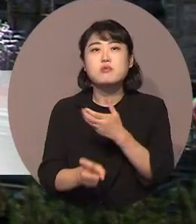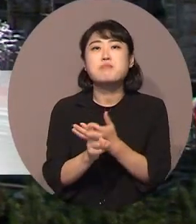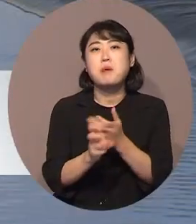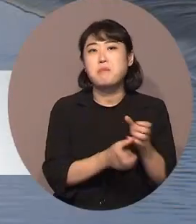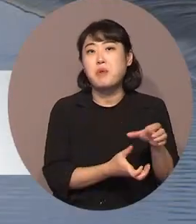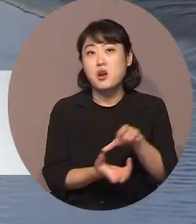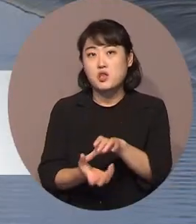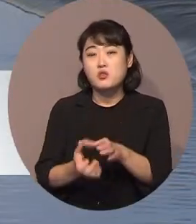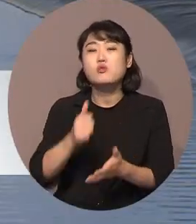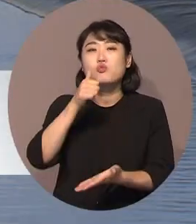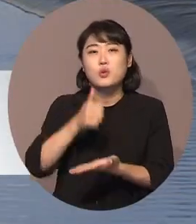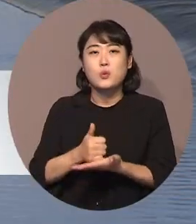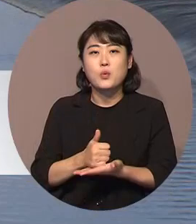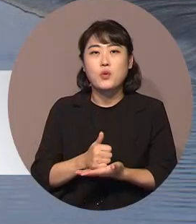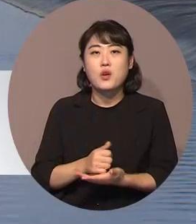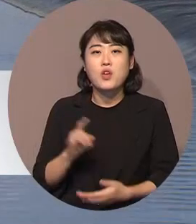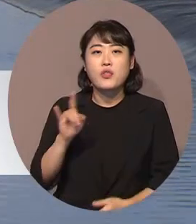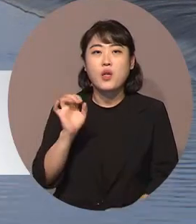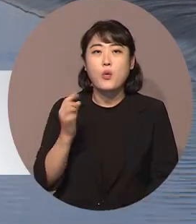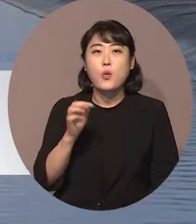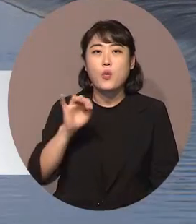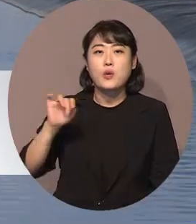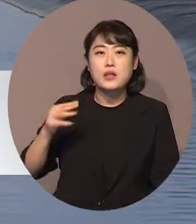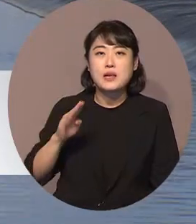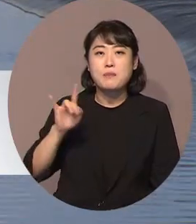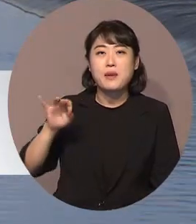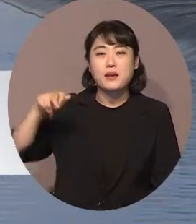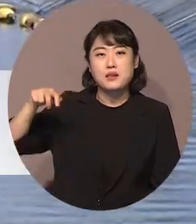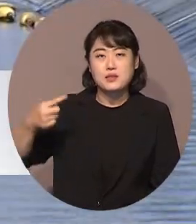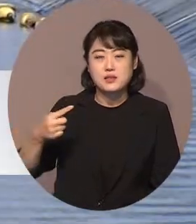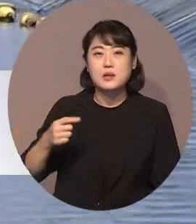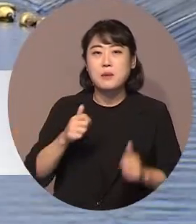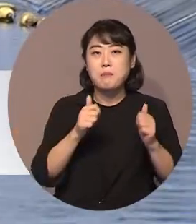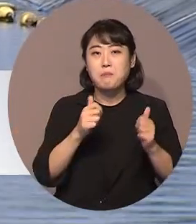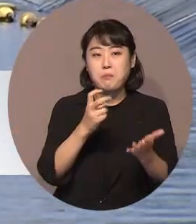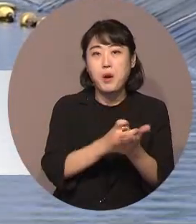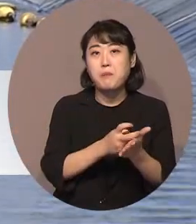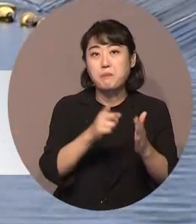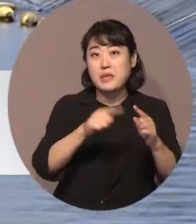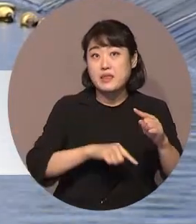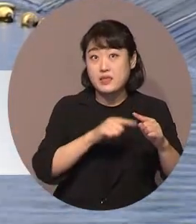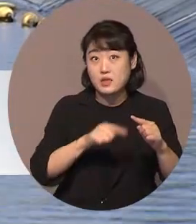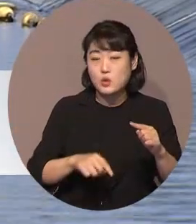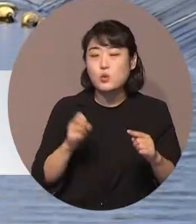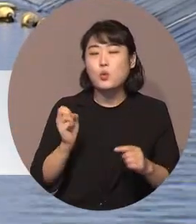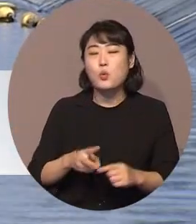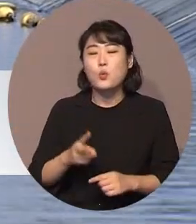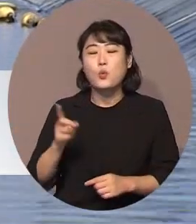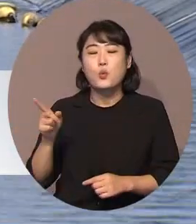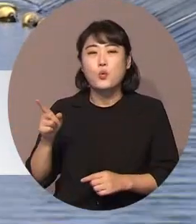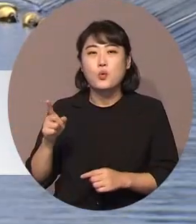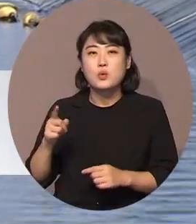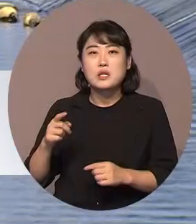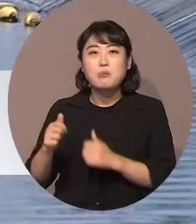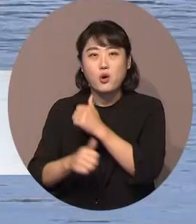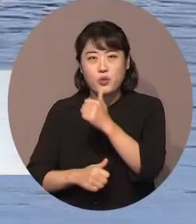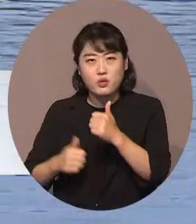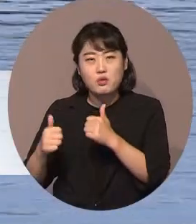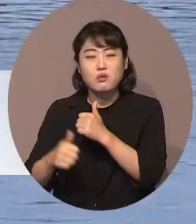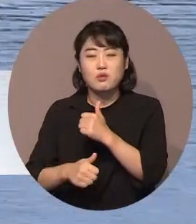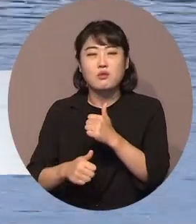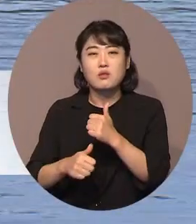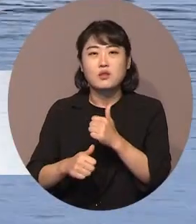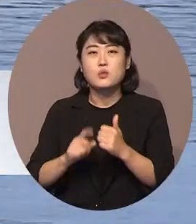혐의로 현대오일뱅크 법인과 임직원을 기소한 가운데 서산시 의회를 비롯한 지역사회 반발이 커지고